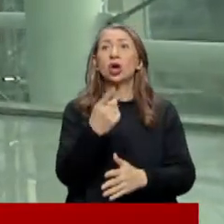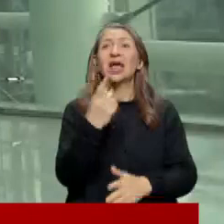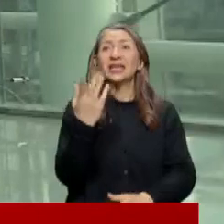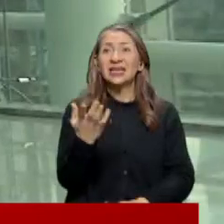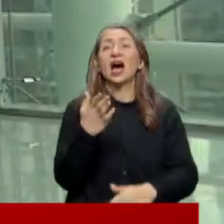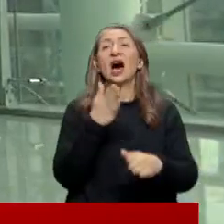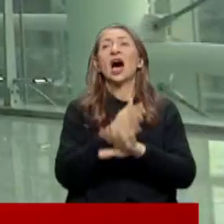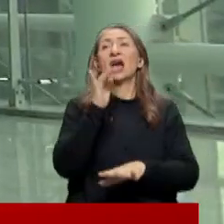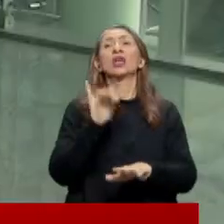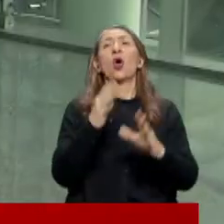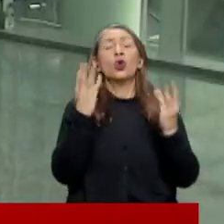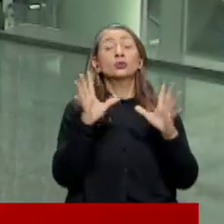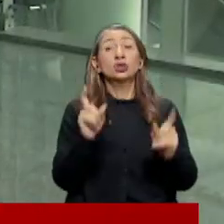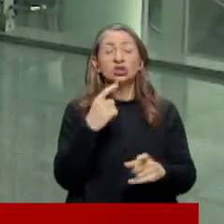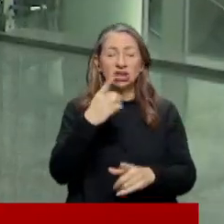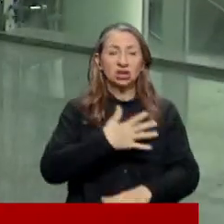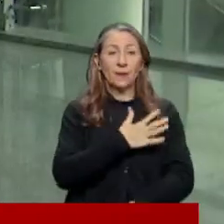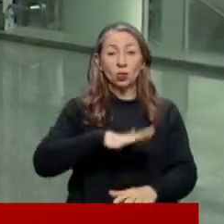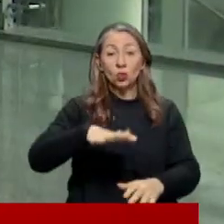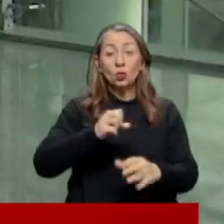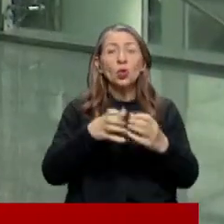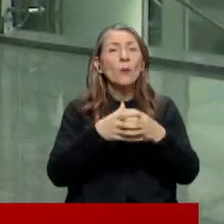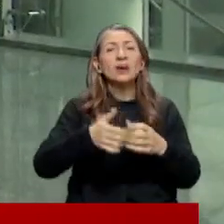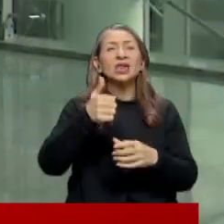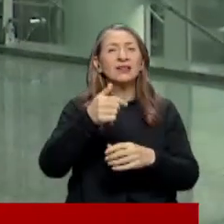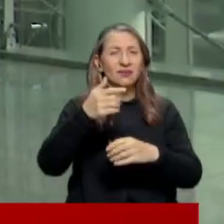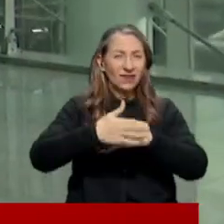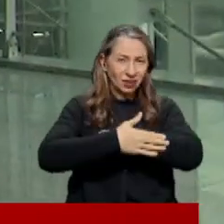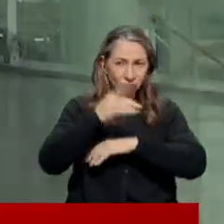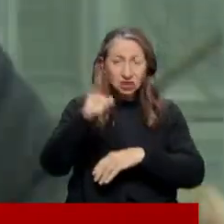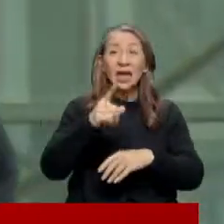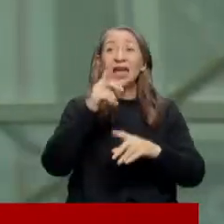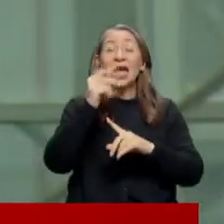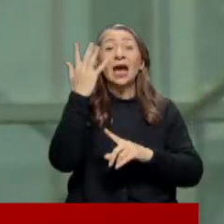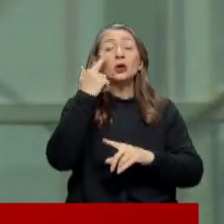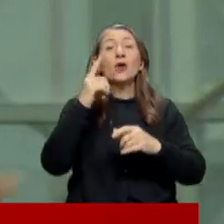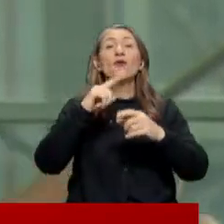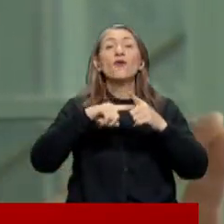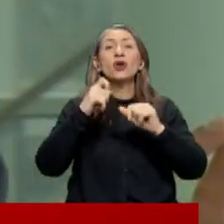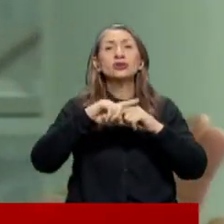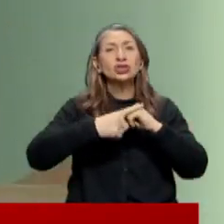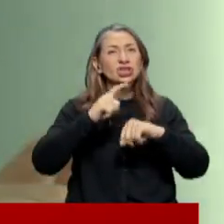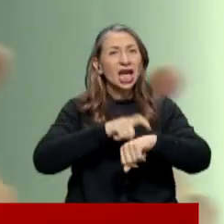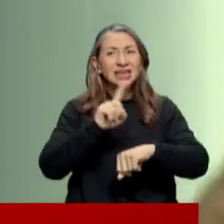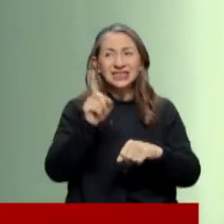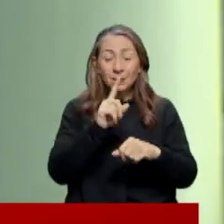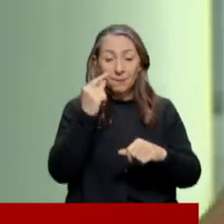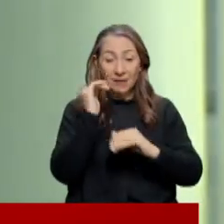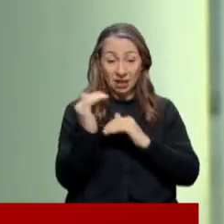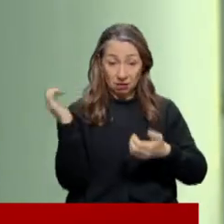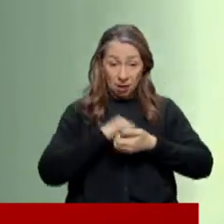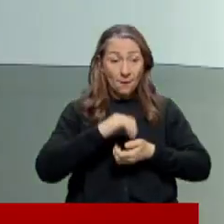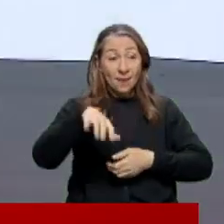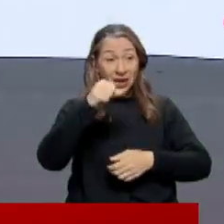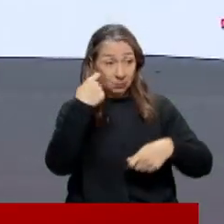şey de hakikaten olur mu denecek. CHP Grup Başkan Vekili Özgür Özel, İlker Karagöz'le Fox Çalar Saat'te Millet İttifakı'nın göreve geldiğinde